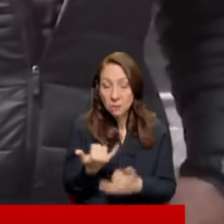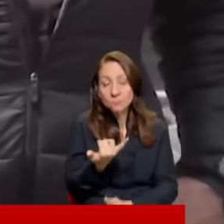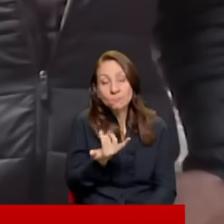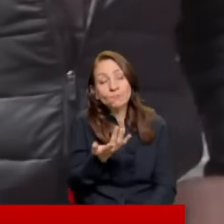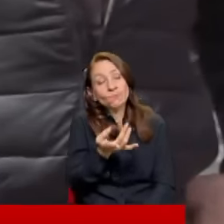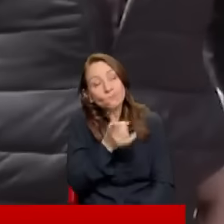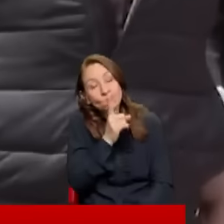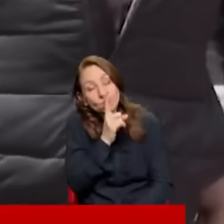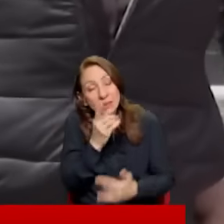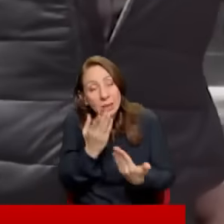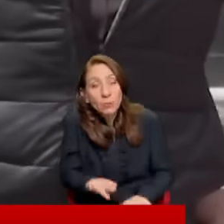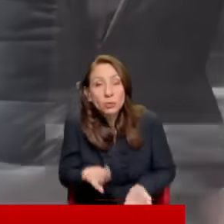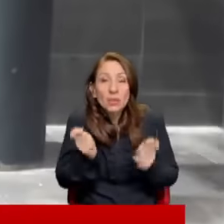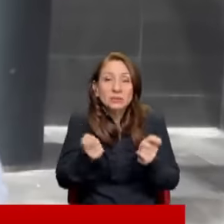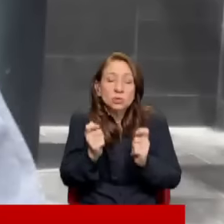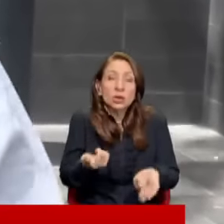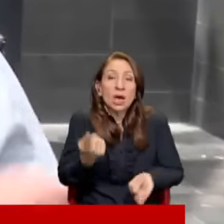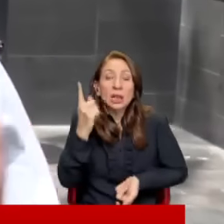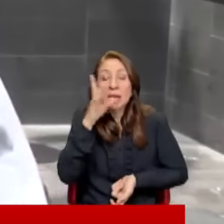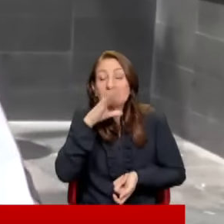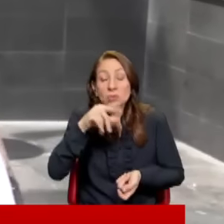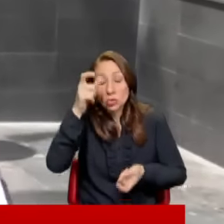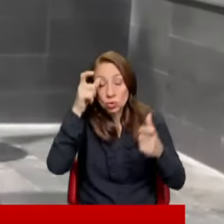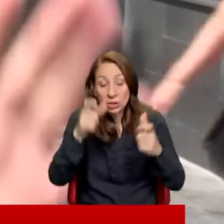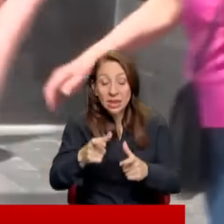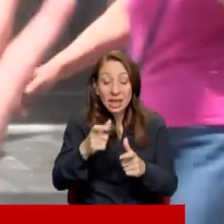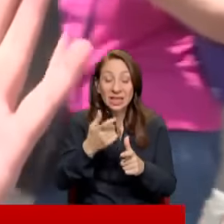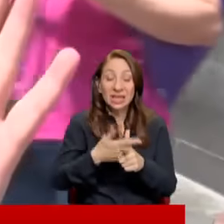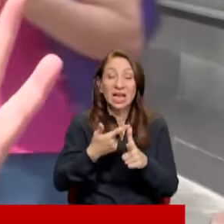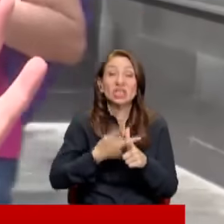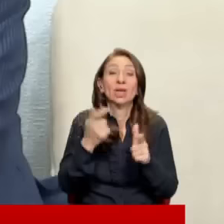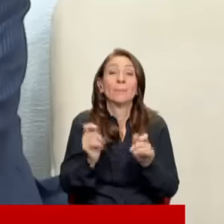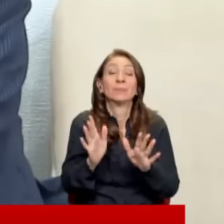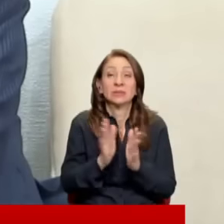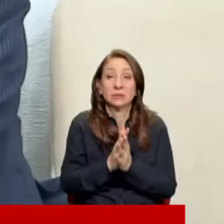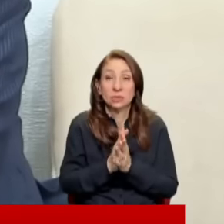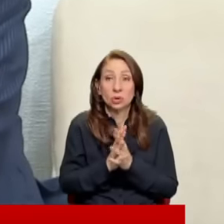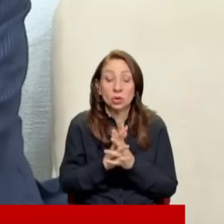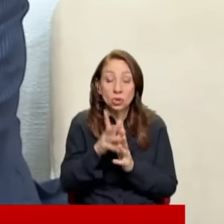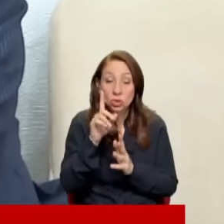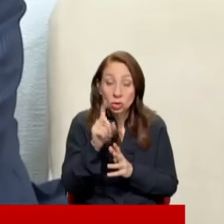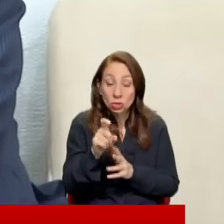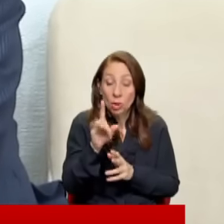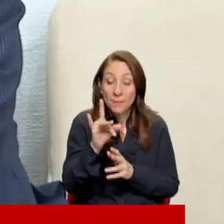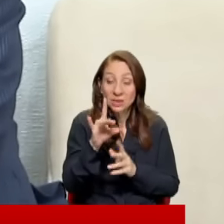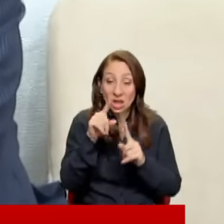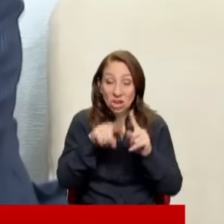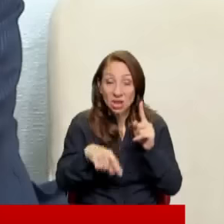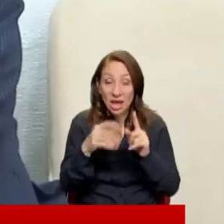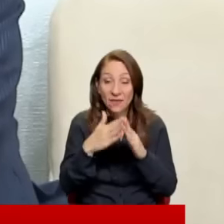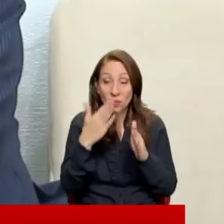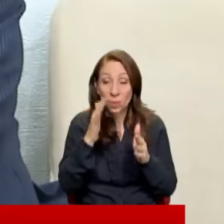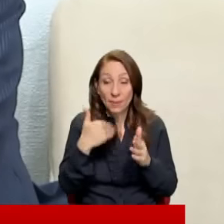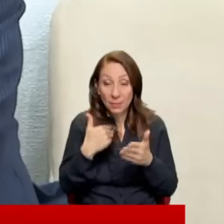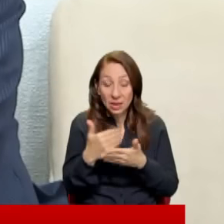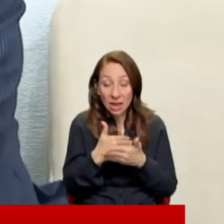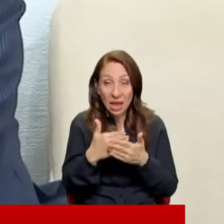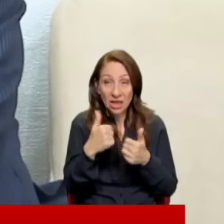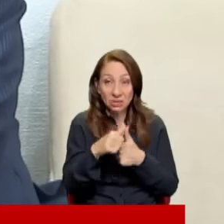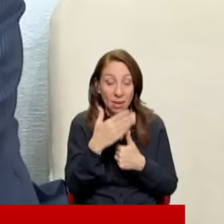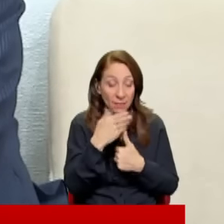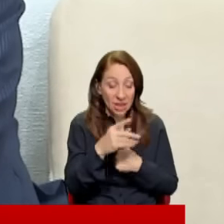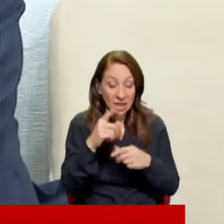olacak diye kabul ediyoruz mecbur Allah kimseyi bu ülkede kiracı etmesin sordum 15'ten aşağı ev yok benim gelirim eşim